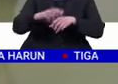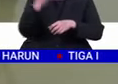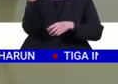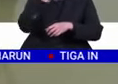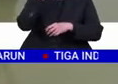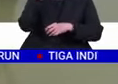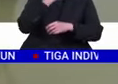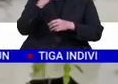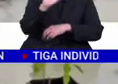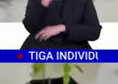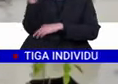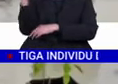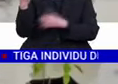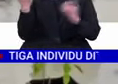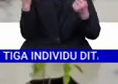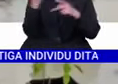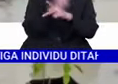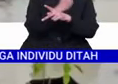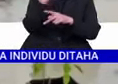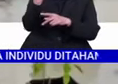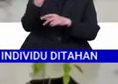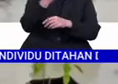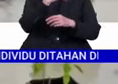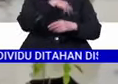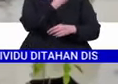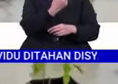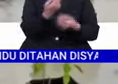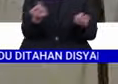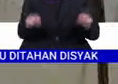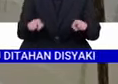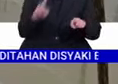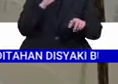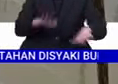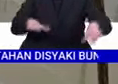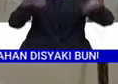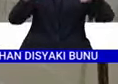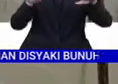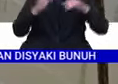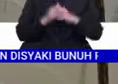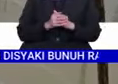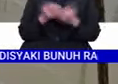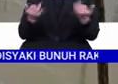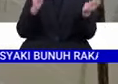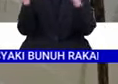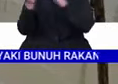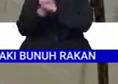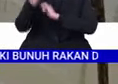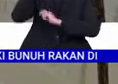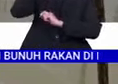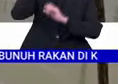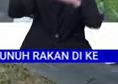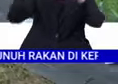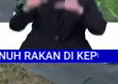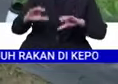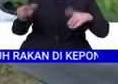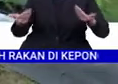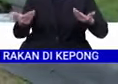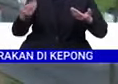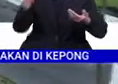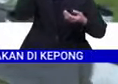cilik Ulai itu kedepan dua kali kerugian akibat musibah banjir katanya dengan perubahan teknik penanaman kepada